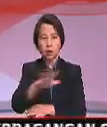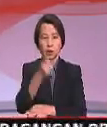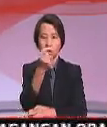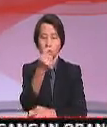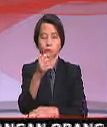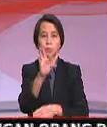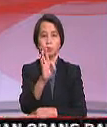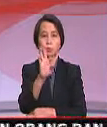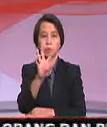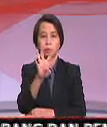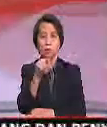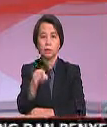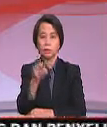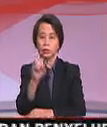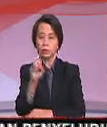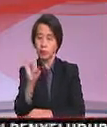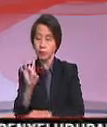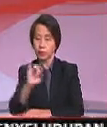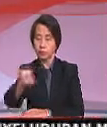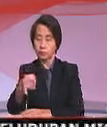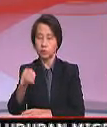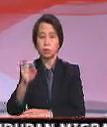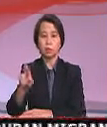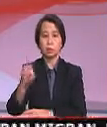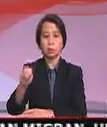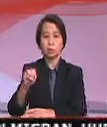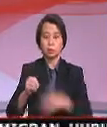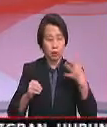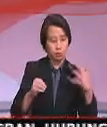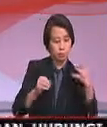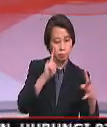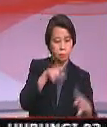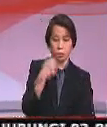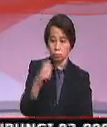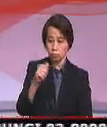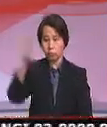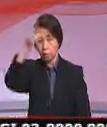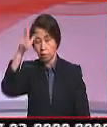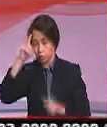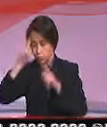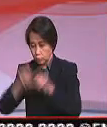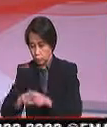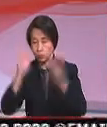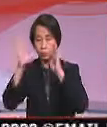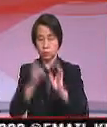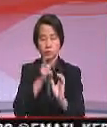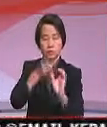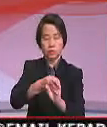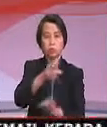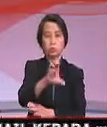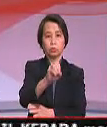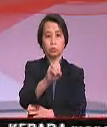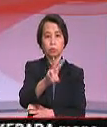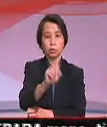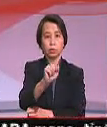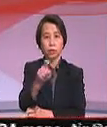berjumlah 94.08 juta ringgit. Pada 14 Oktober lalu, kerajaan bersetuju agar Malaysia menyertai COVAX